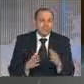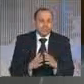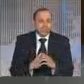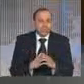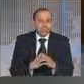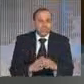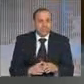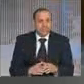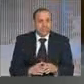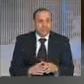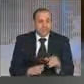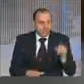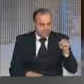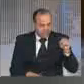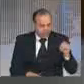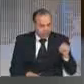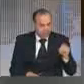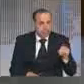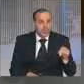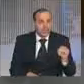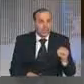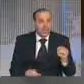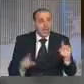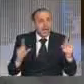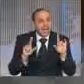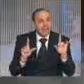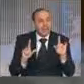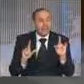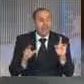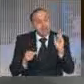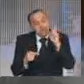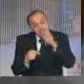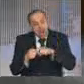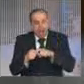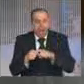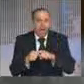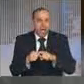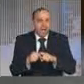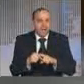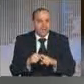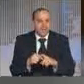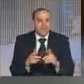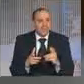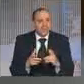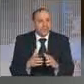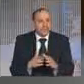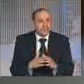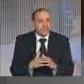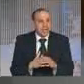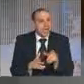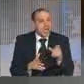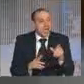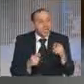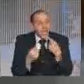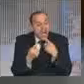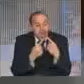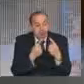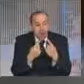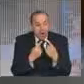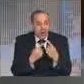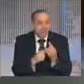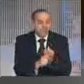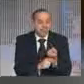وجودهم من هنا يصبح الاعلام مورط عن طريق هذه الحوارات